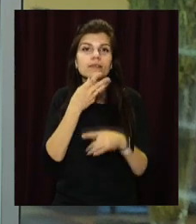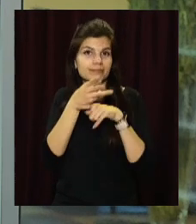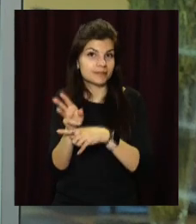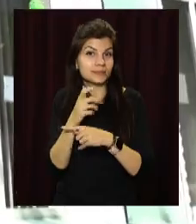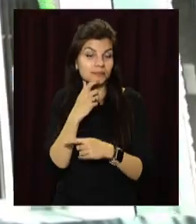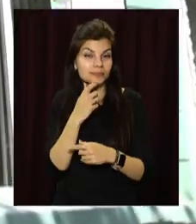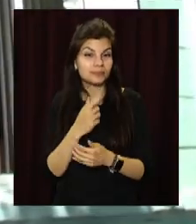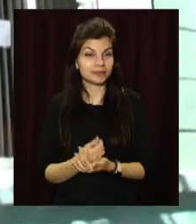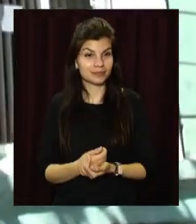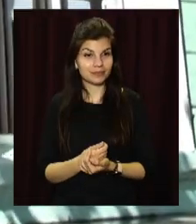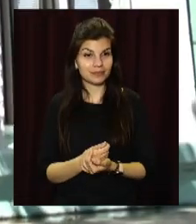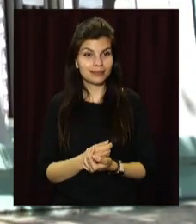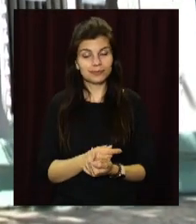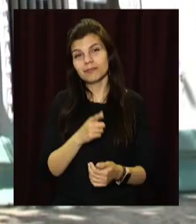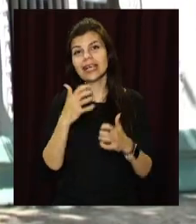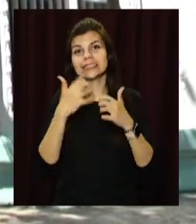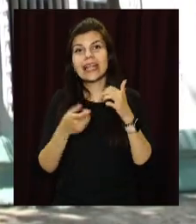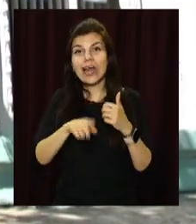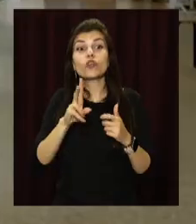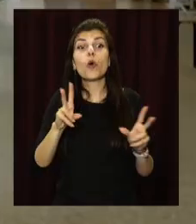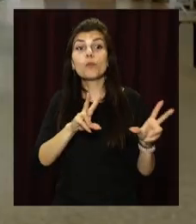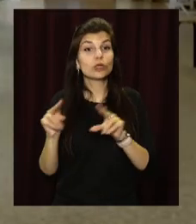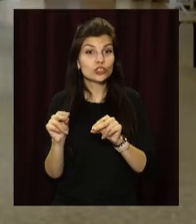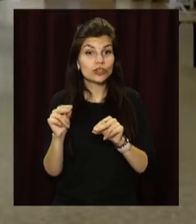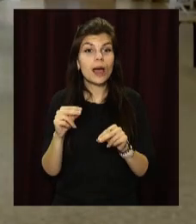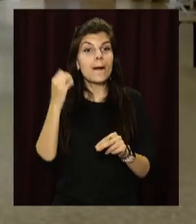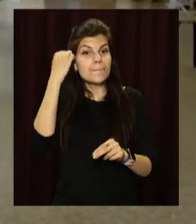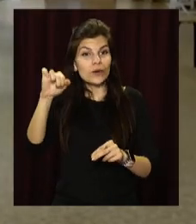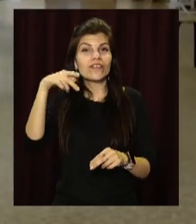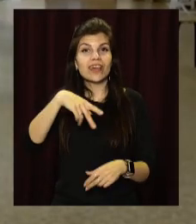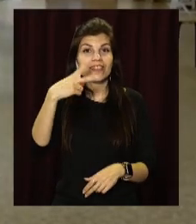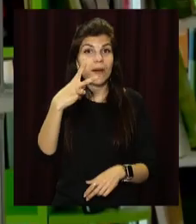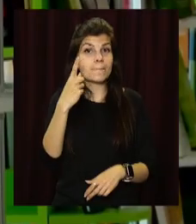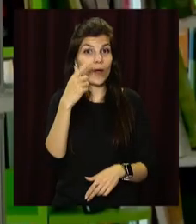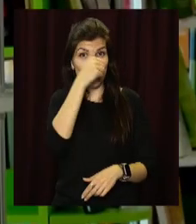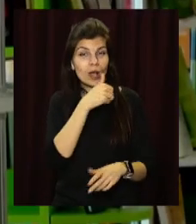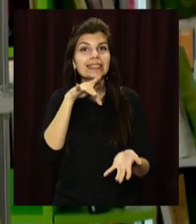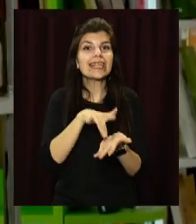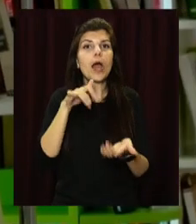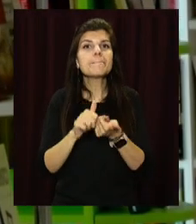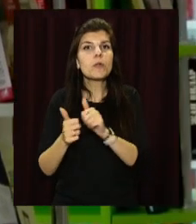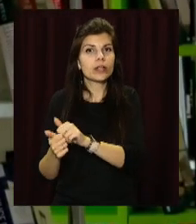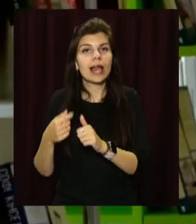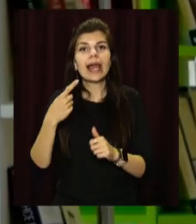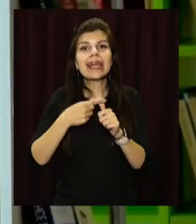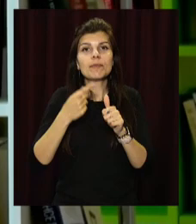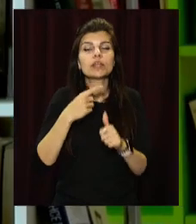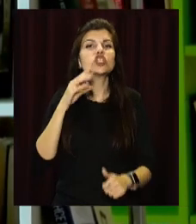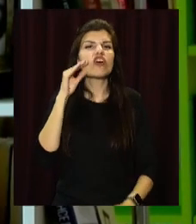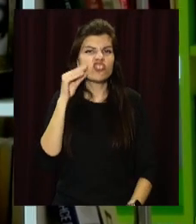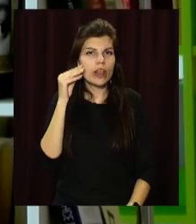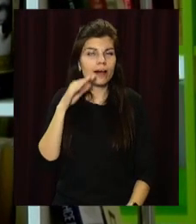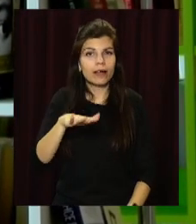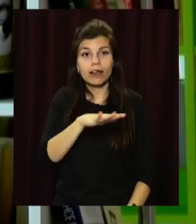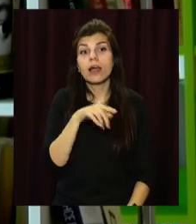сюжеті. Серед тих, кому пощастило здобути перемогу у 2021-му – Центральна бібліотека імені Тараса Шевченка.